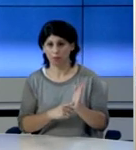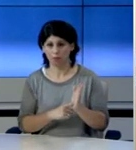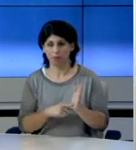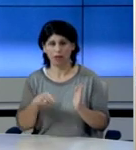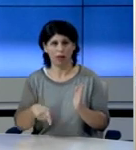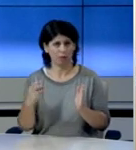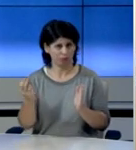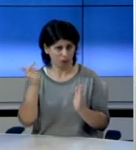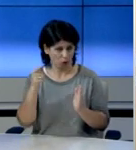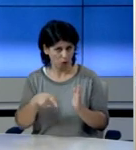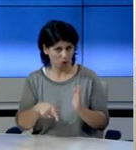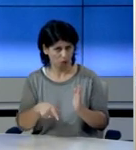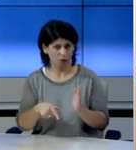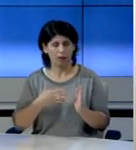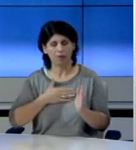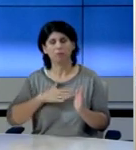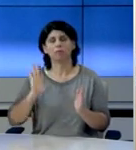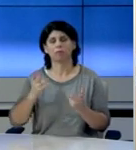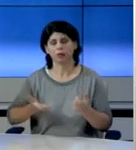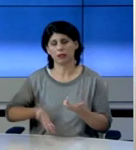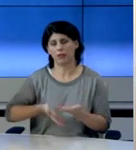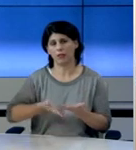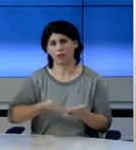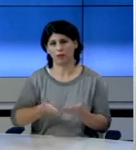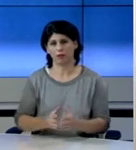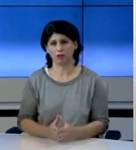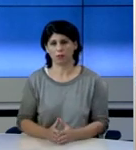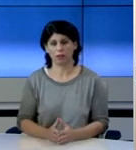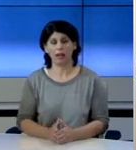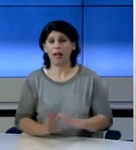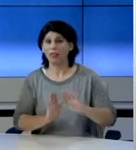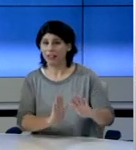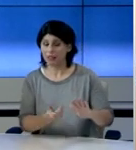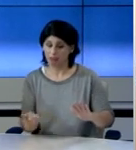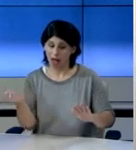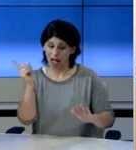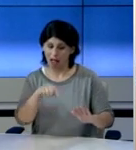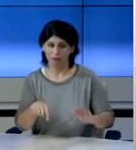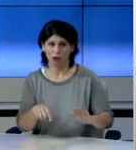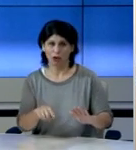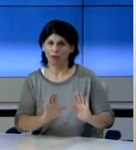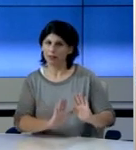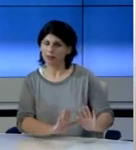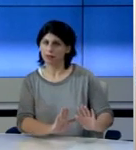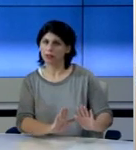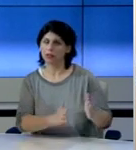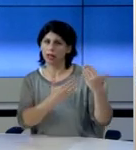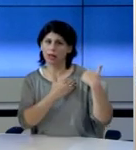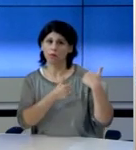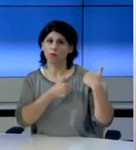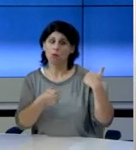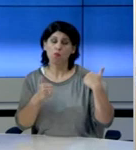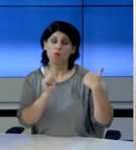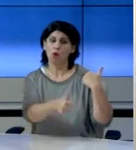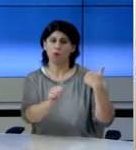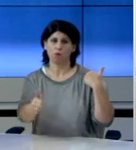του φιάσκου εμείς δεν πρόκειται να συμβάλλουμε. Θα σας αφήσουμε αύριο να αναλάβετε μόνοι σας την